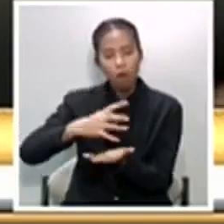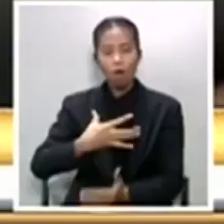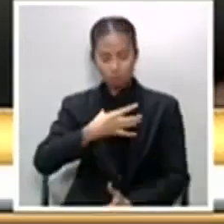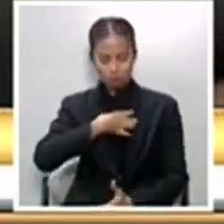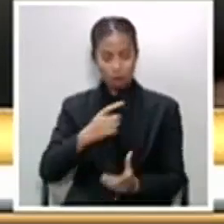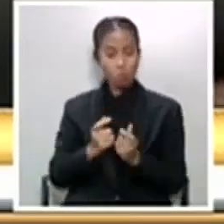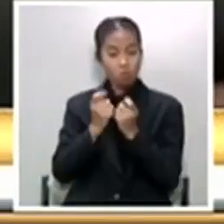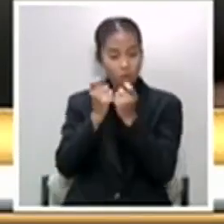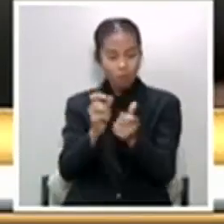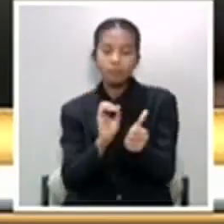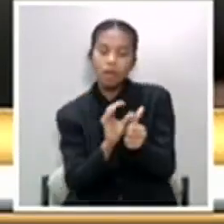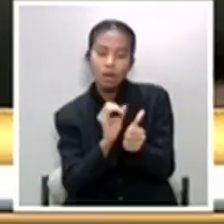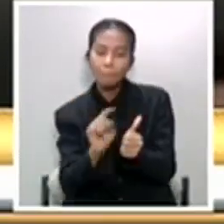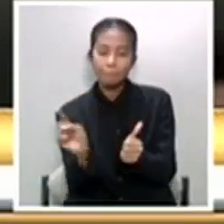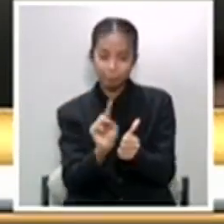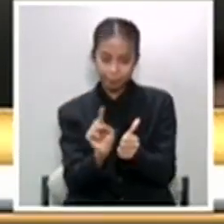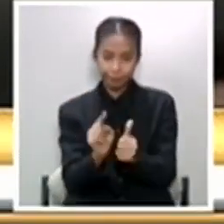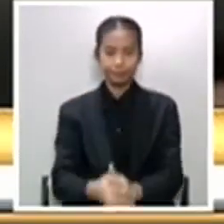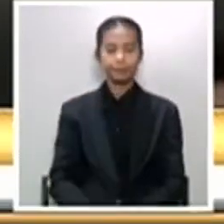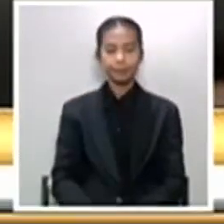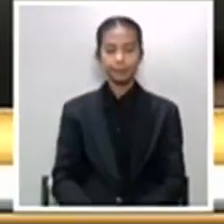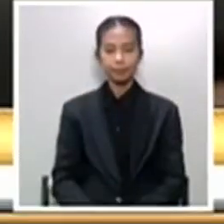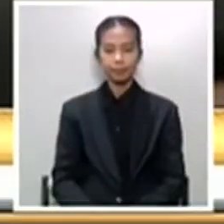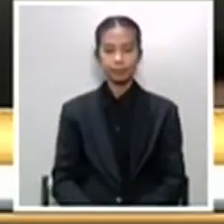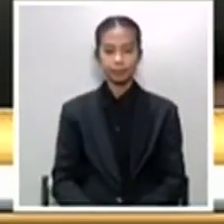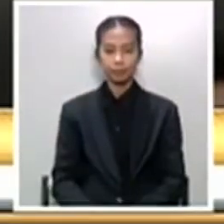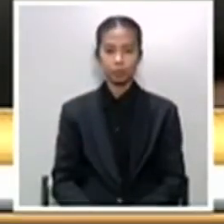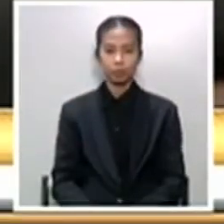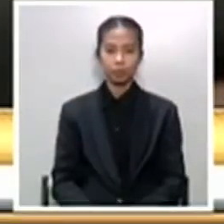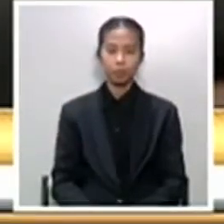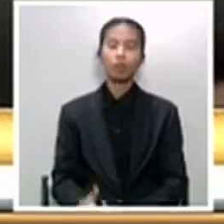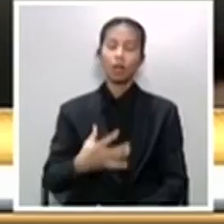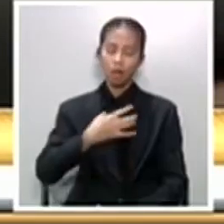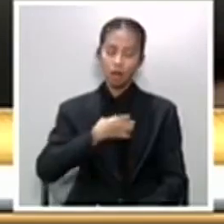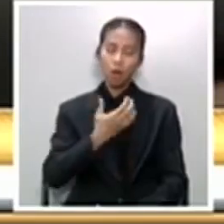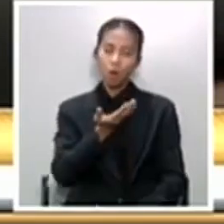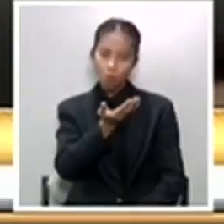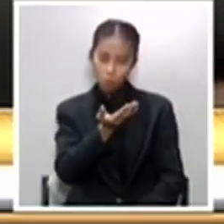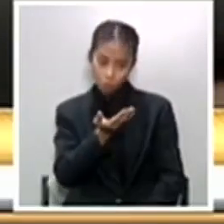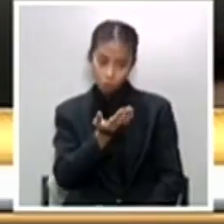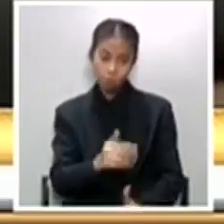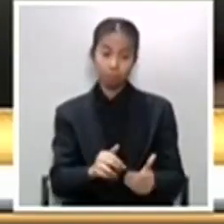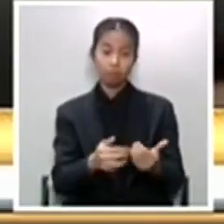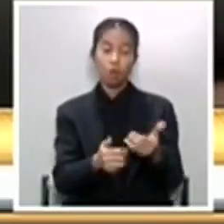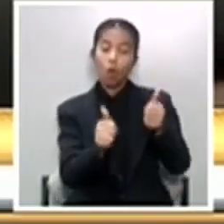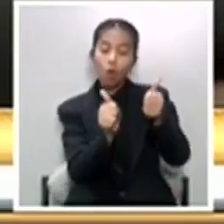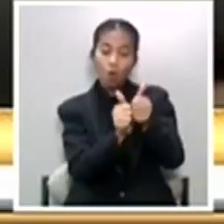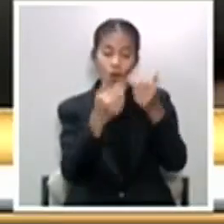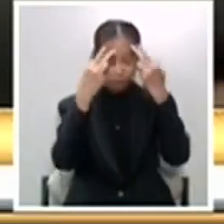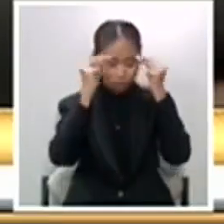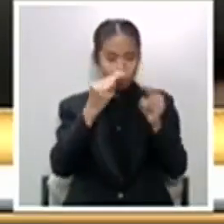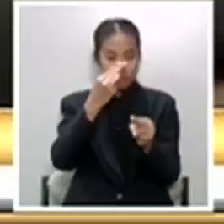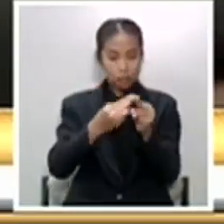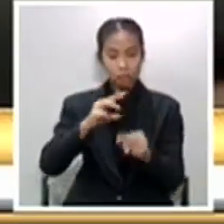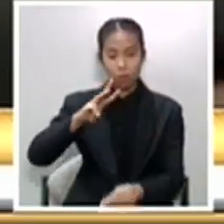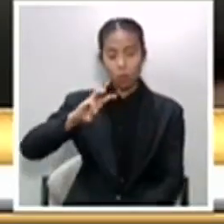นุญาตเสนอแนะไปอย่างนี้ครับผมขอเรียกร้องให้ ท่านอาจารย์วิษณุเครืองามนะครับซึ่งเป็นอาจารย์ในทางต